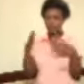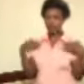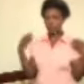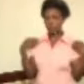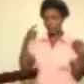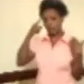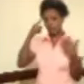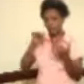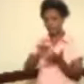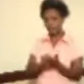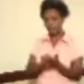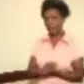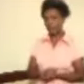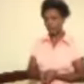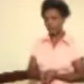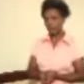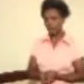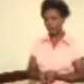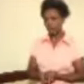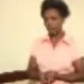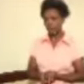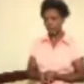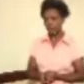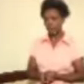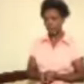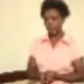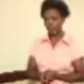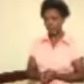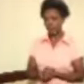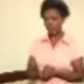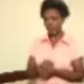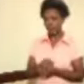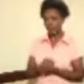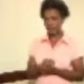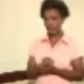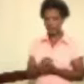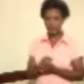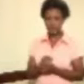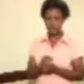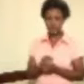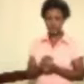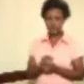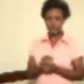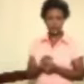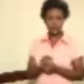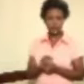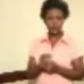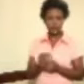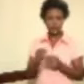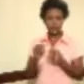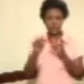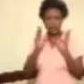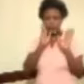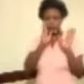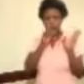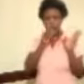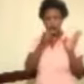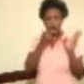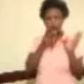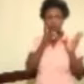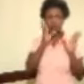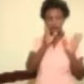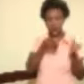plaît. N'a pas demandé public là, parce que public là, en principe, il n'est pas Bobby, supposé applaudir. Bobby, je vais quitter au palais. Je vais vous parler